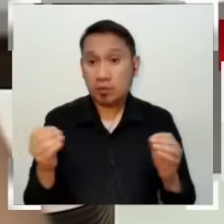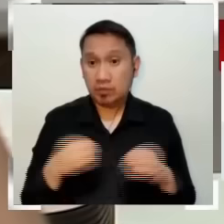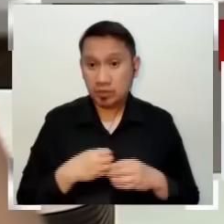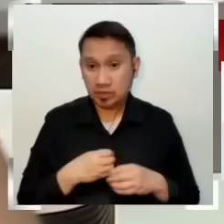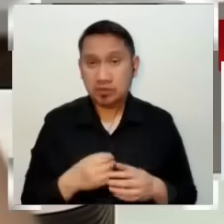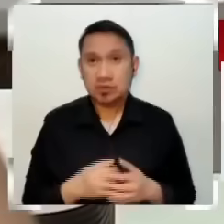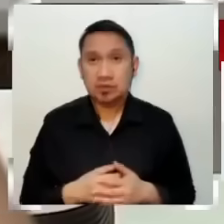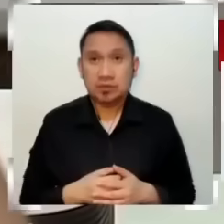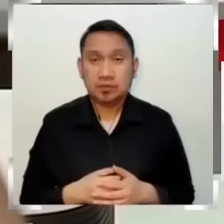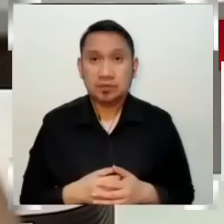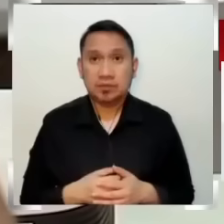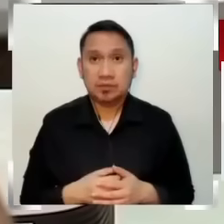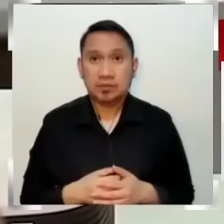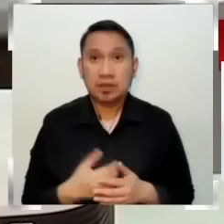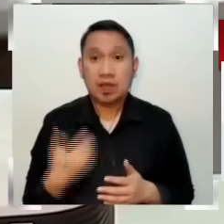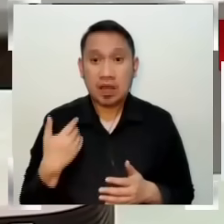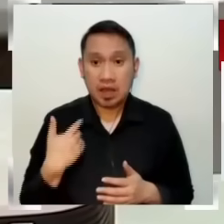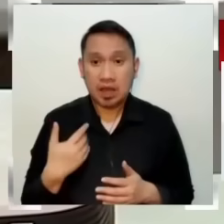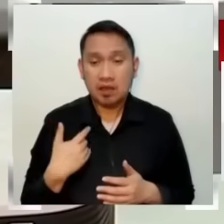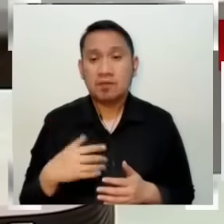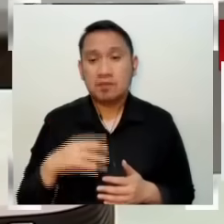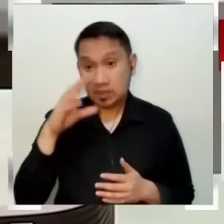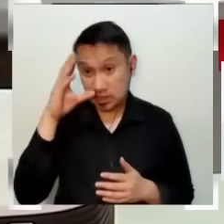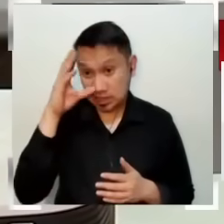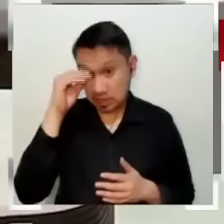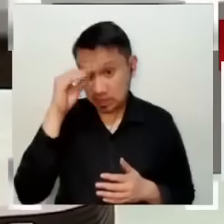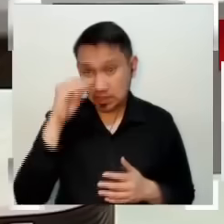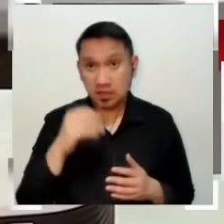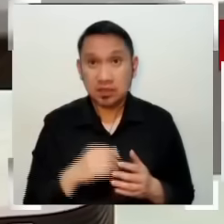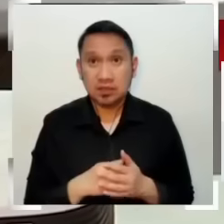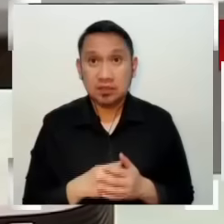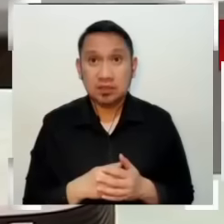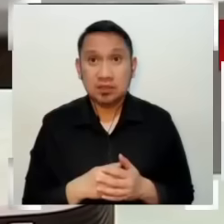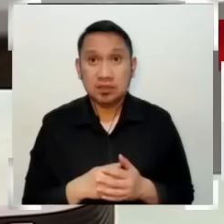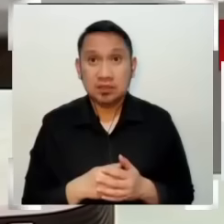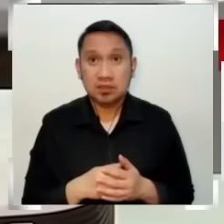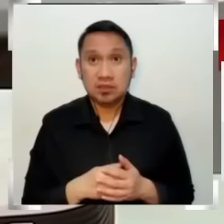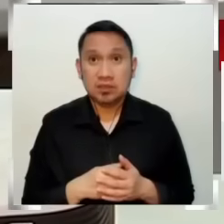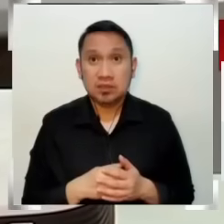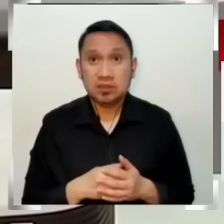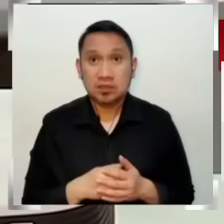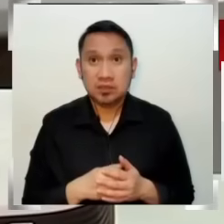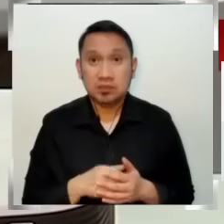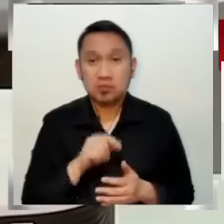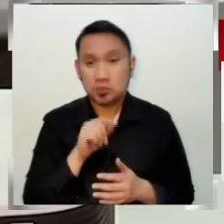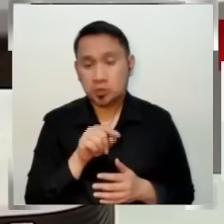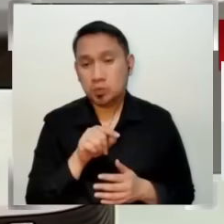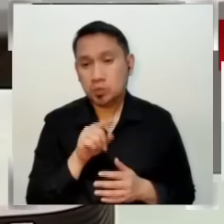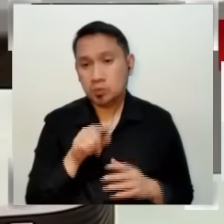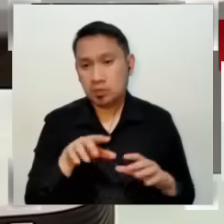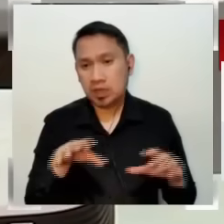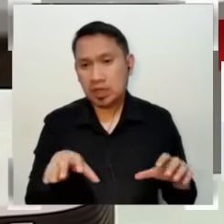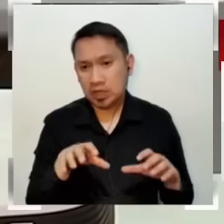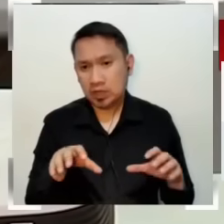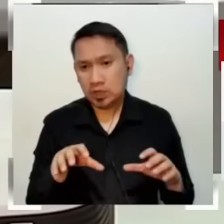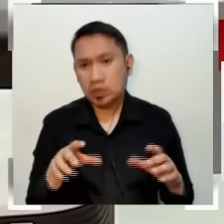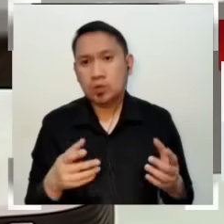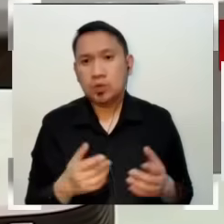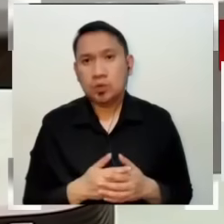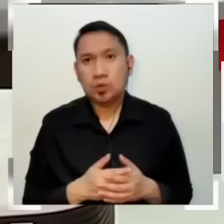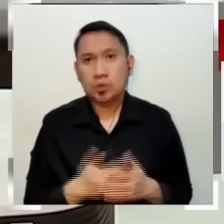a male person was in the act of discharging a firearm.